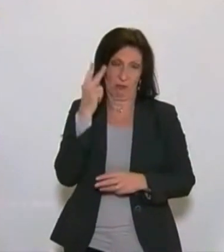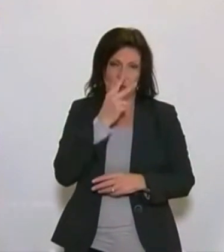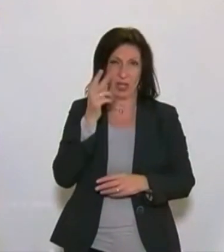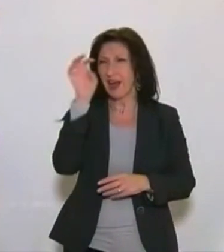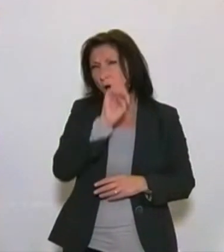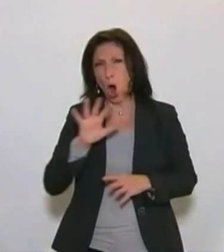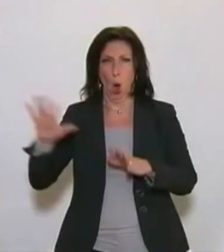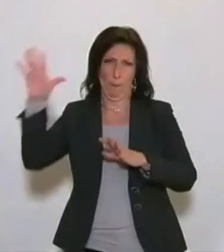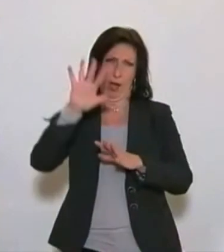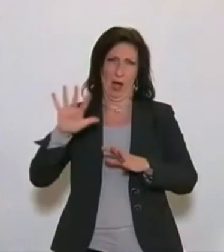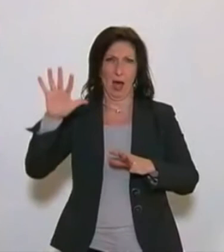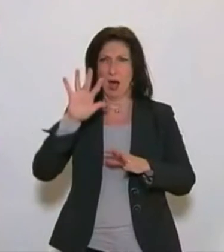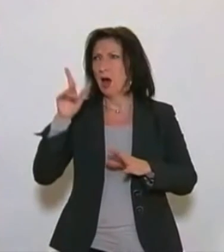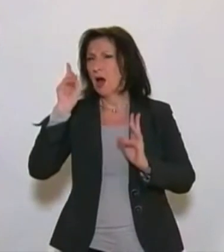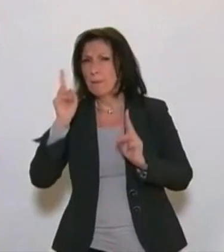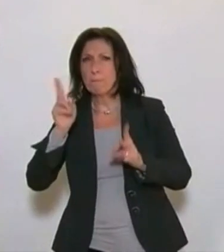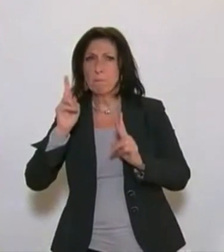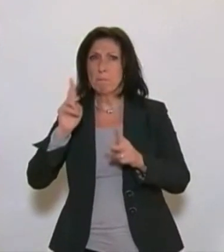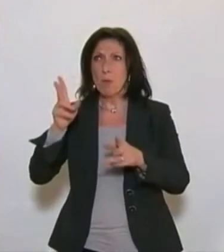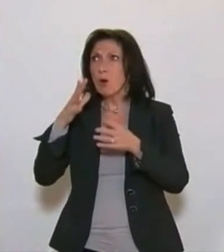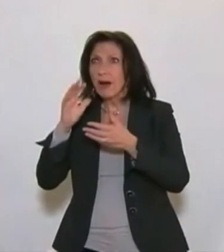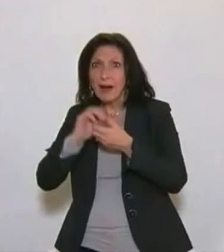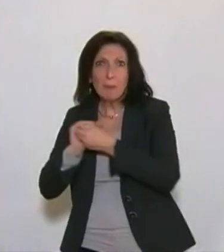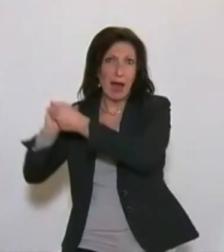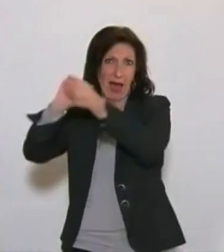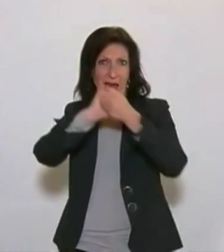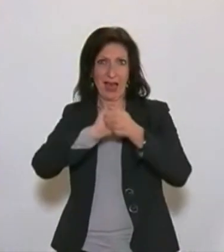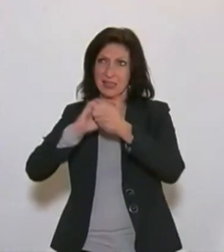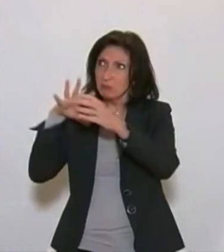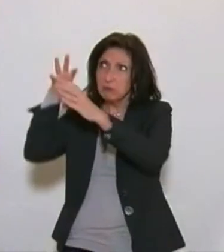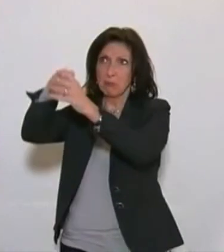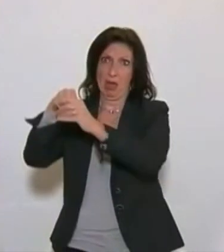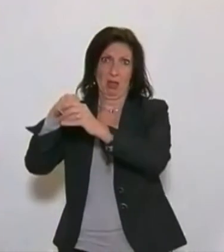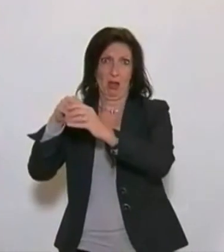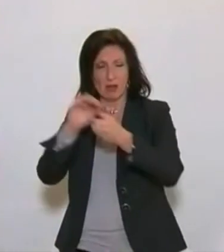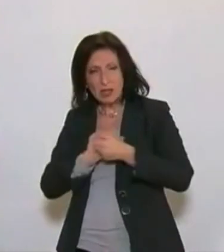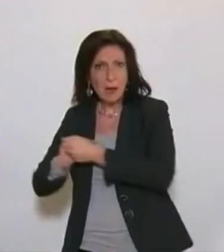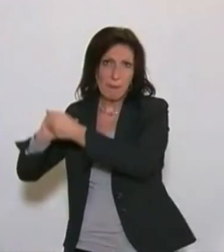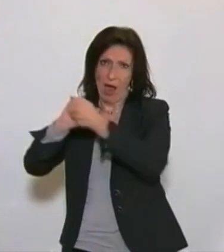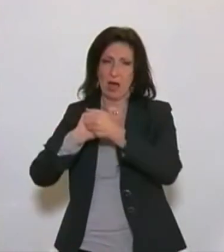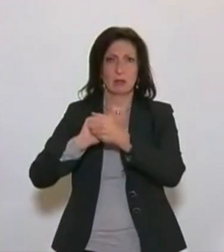europäischer Ebene die Möglichkeit mitzuziehen, gemeinsam an einer europäischen Lösung zu arbeiten, die uns alle viel weiterbringen würde.